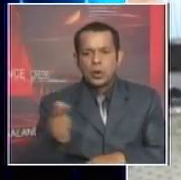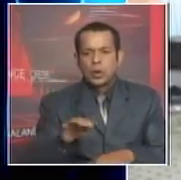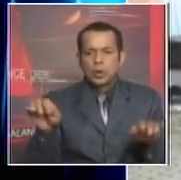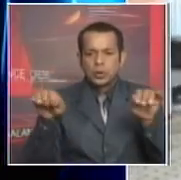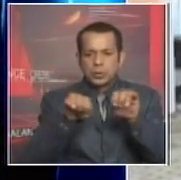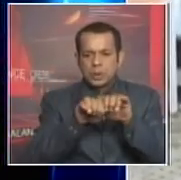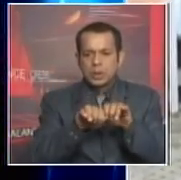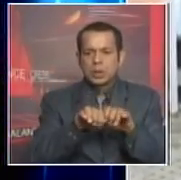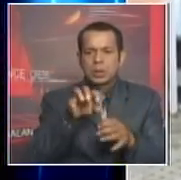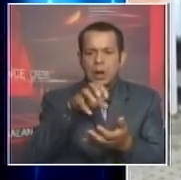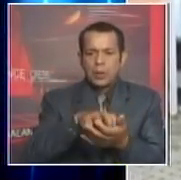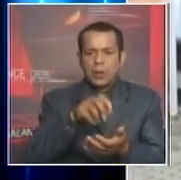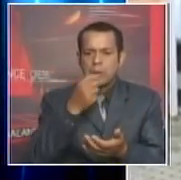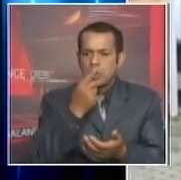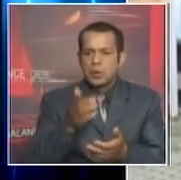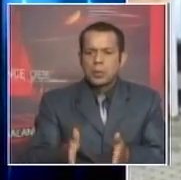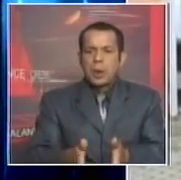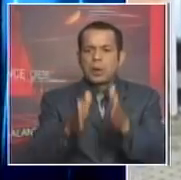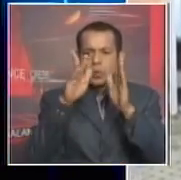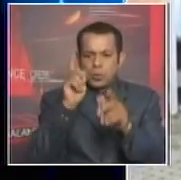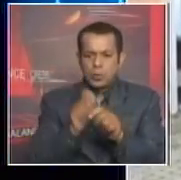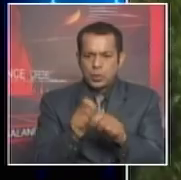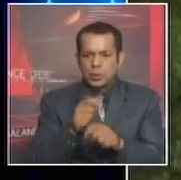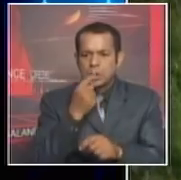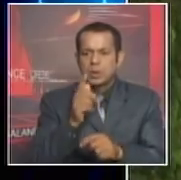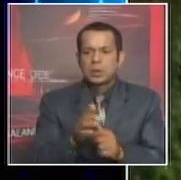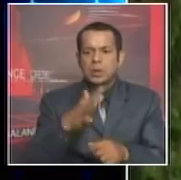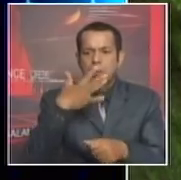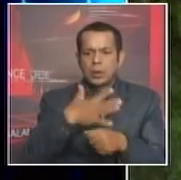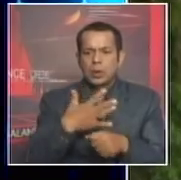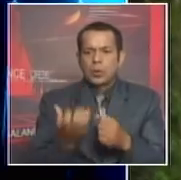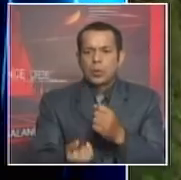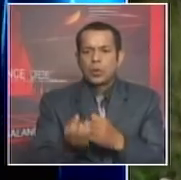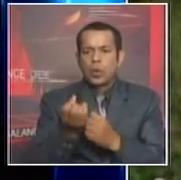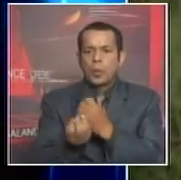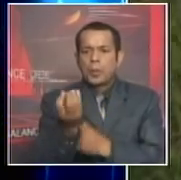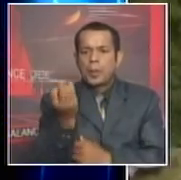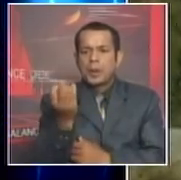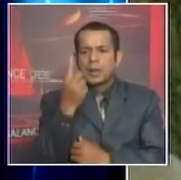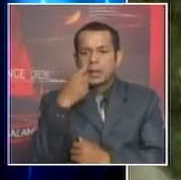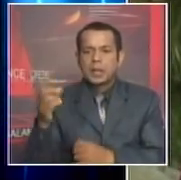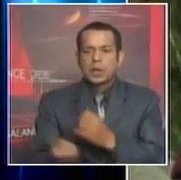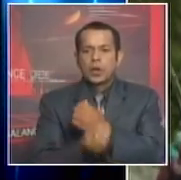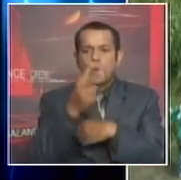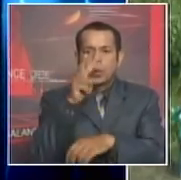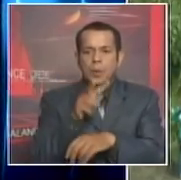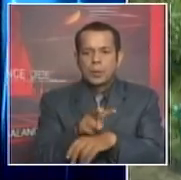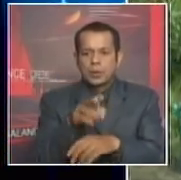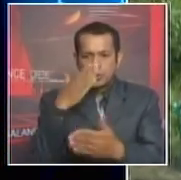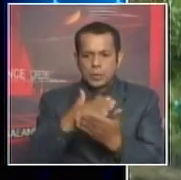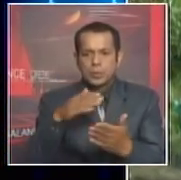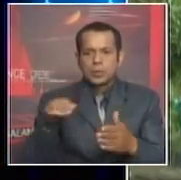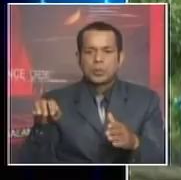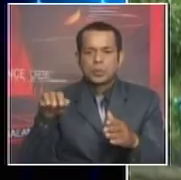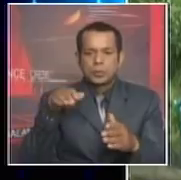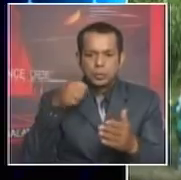निकाय भनेर सडक छिटो बनाउनुहोस् भन्ने उहाँहरूको चाहिँ अनुरोध छ हामीलाई। भक्तपुरको कमल विनायकबाट नगरकोटसम्म पुग्ने बाटोका विषयमा